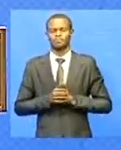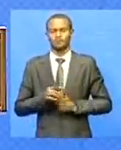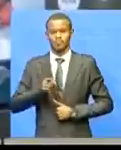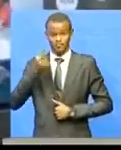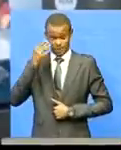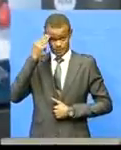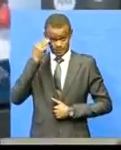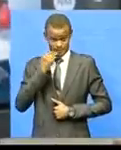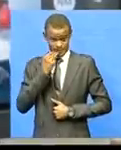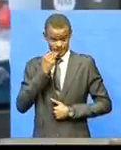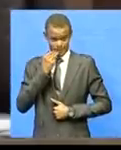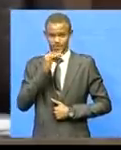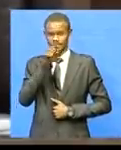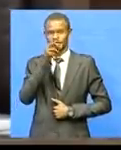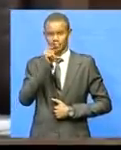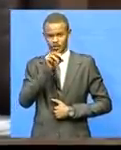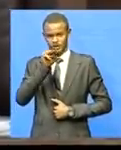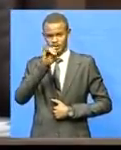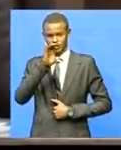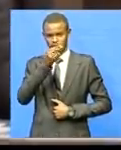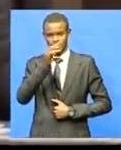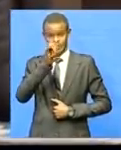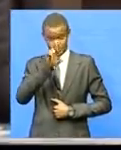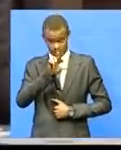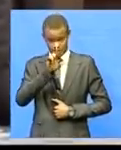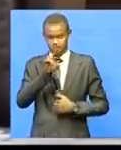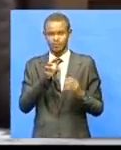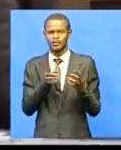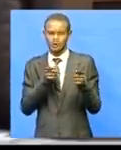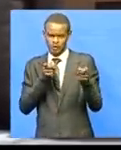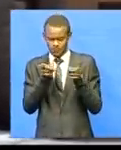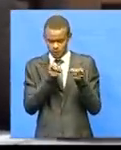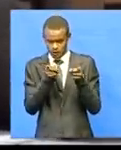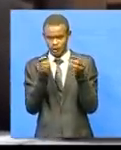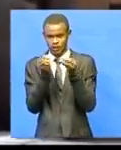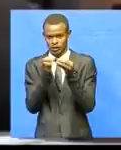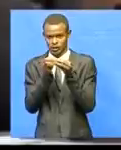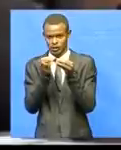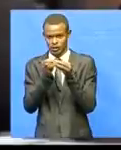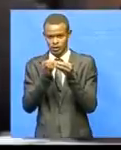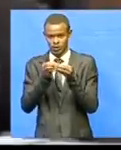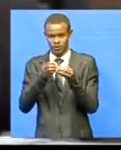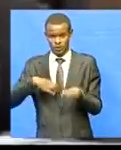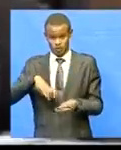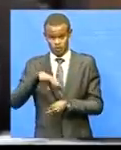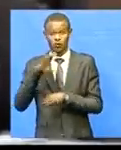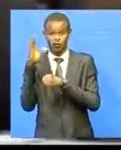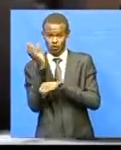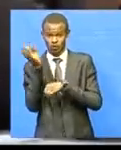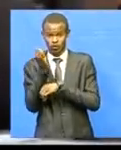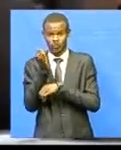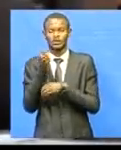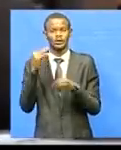Jean-Michel Sama Lukonde Kyenge a présidé aujourd'hui la sixième conférence du Conseil des ministres